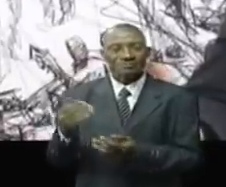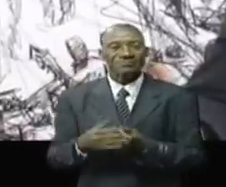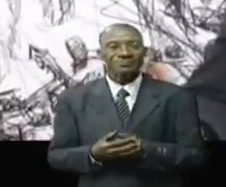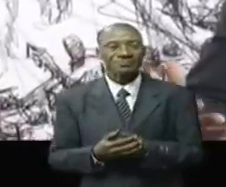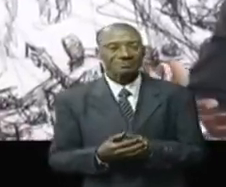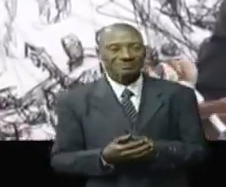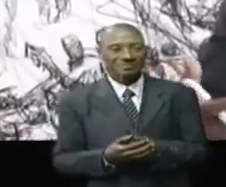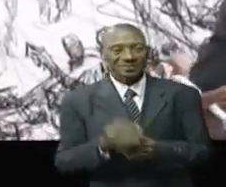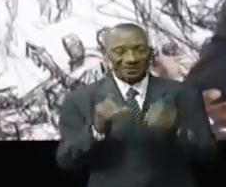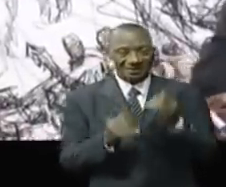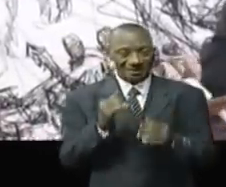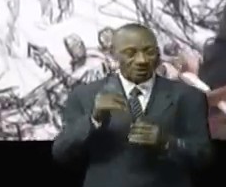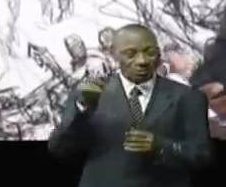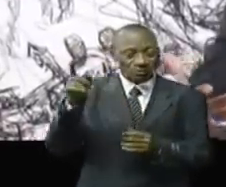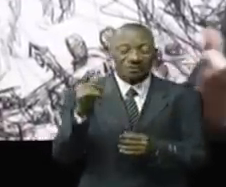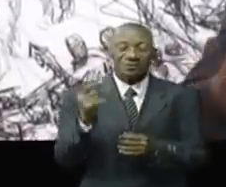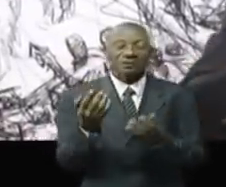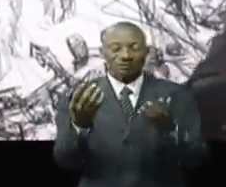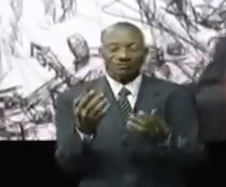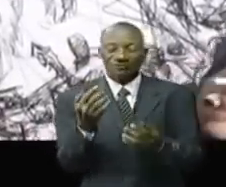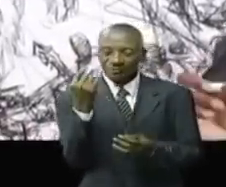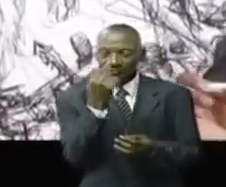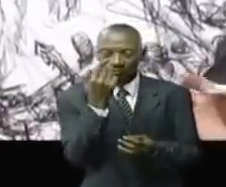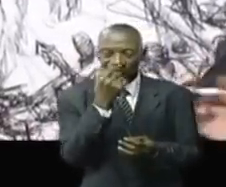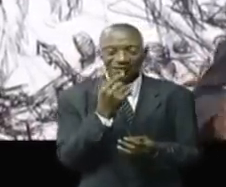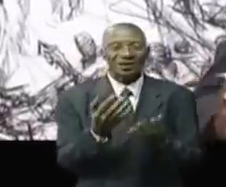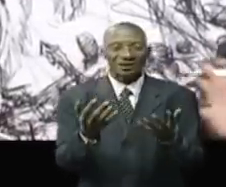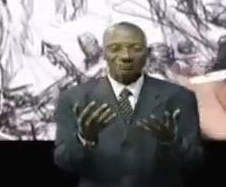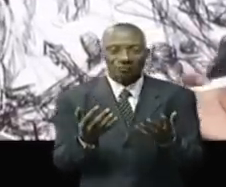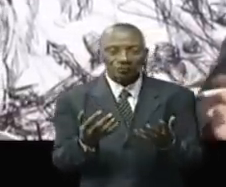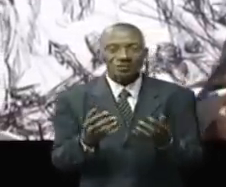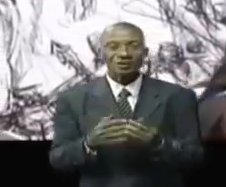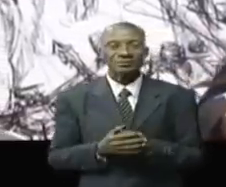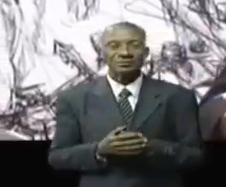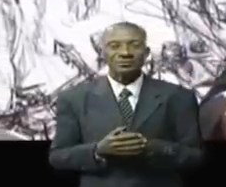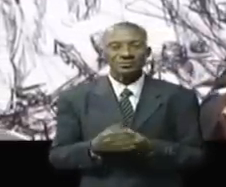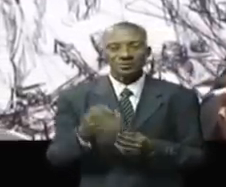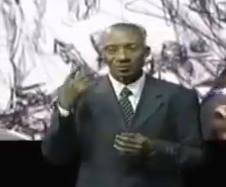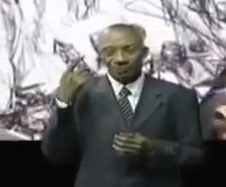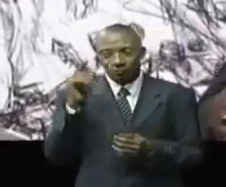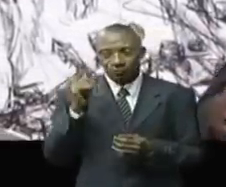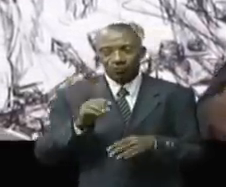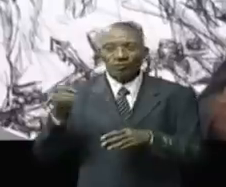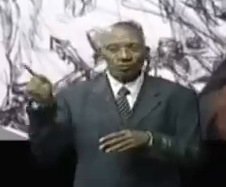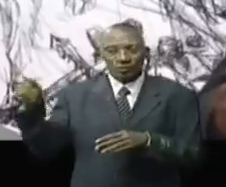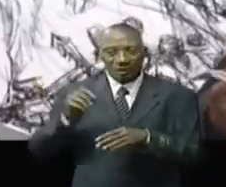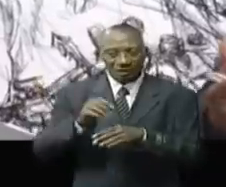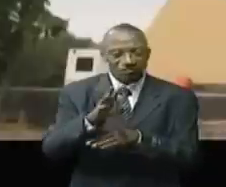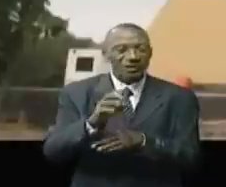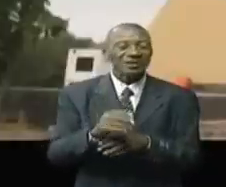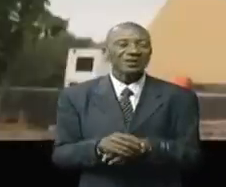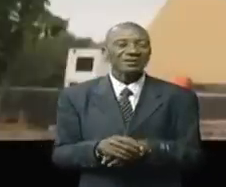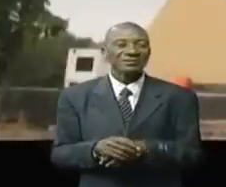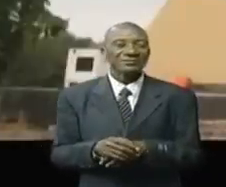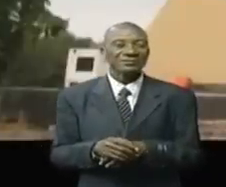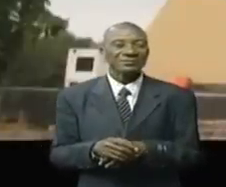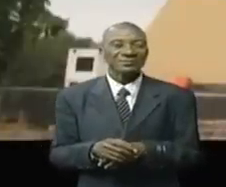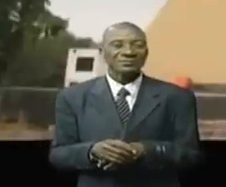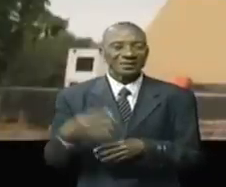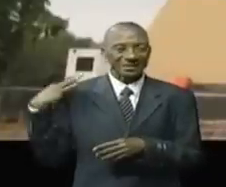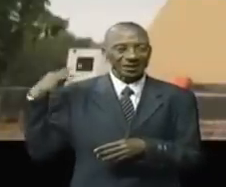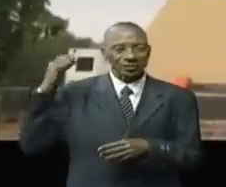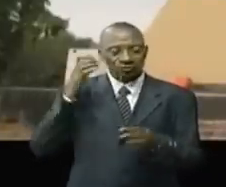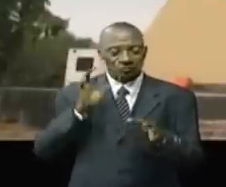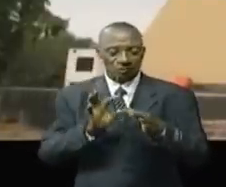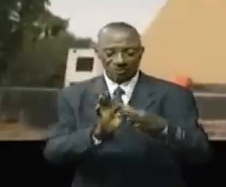volonté et il a envoyé les siens, ses conseillers et autres, et il s'est engagé